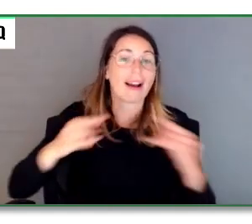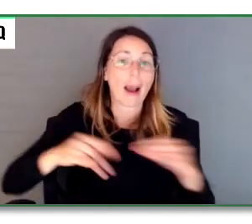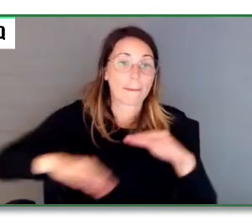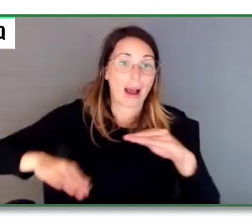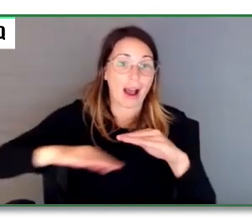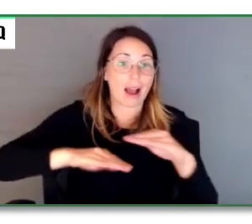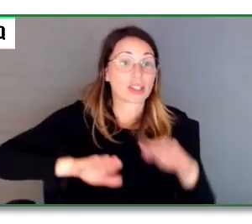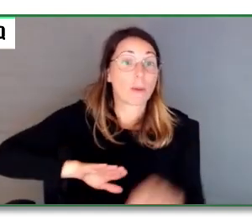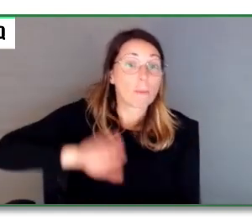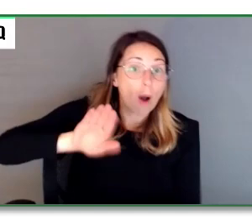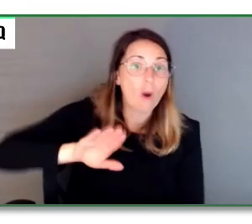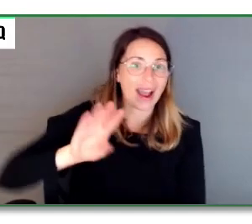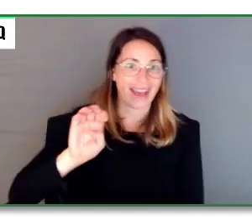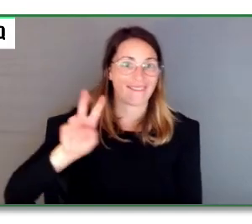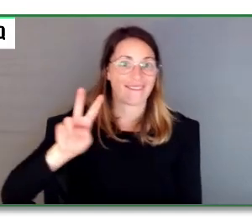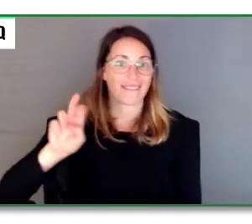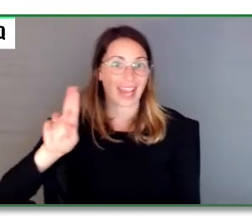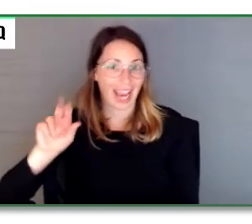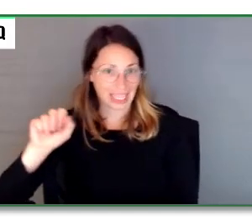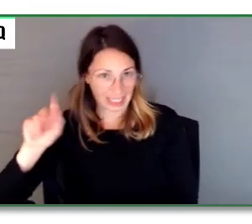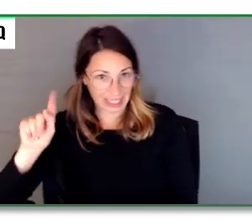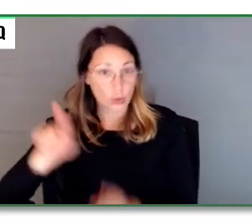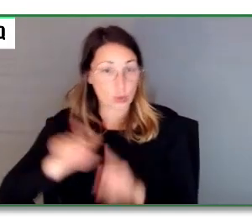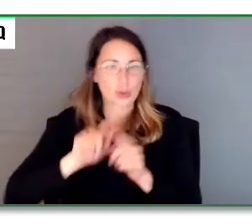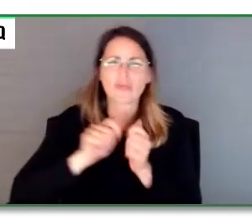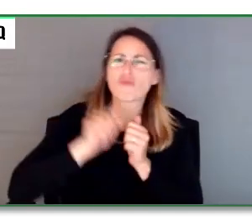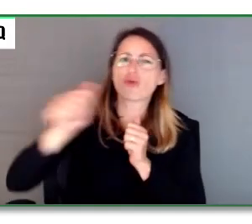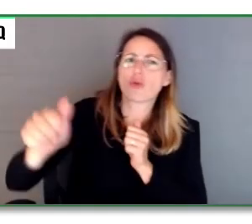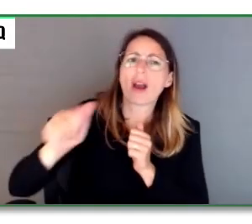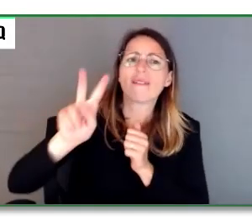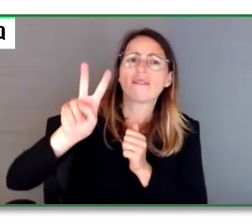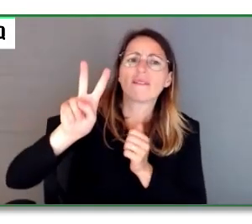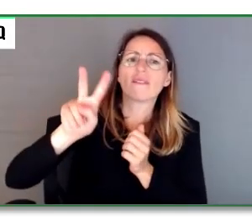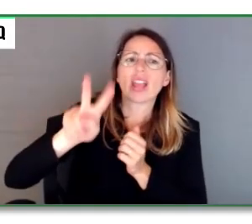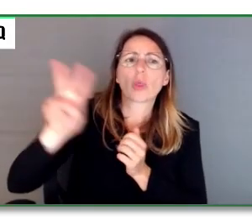loin, à peu près 22 000 pieds d'altitude.